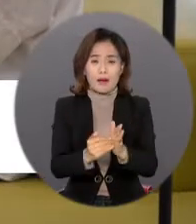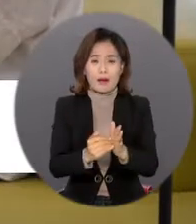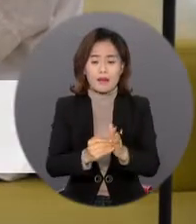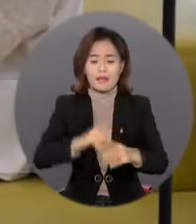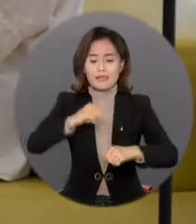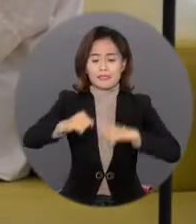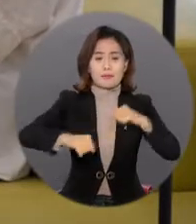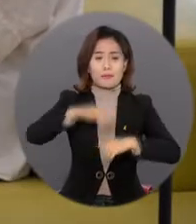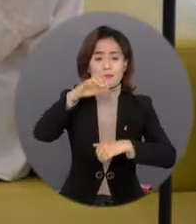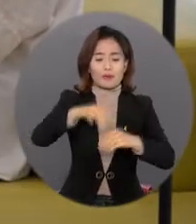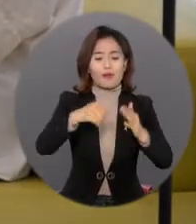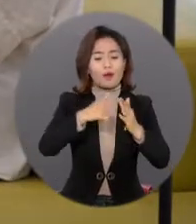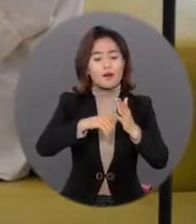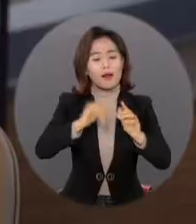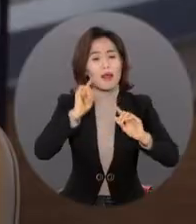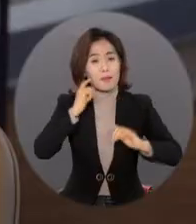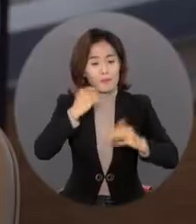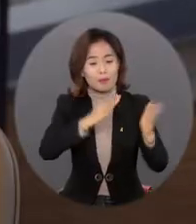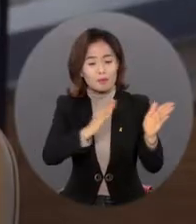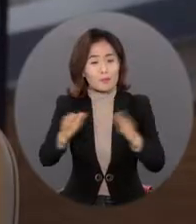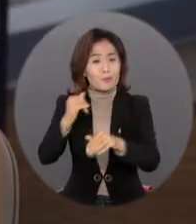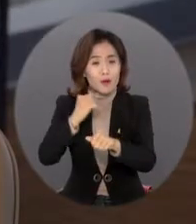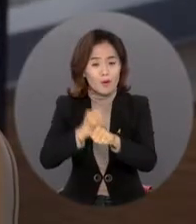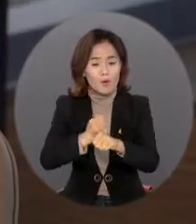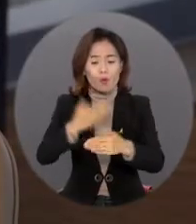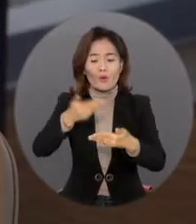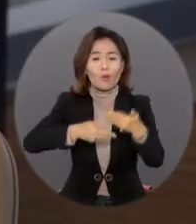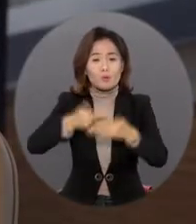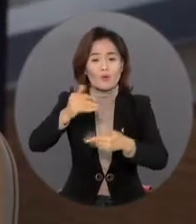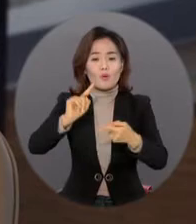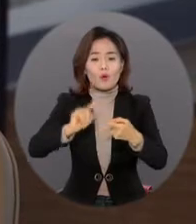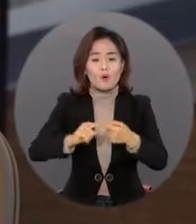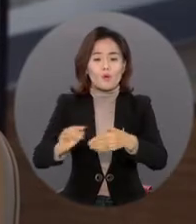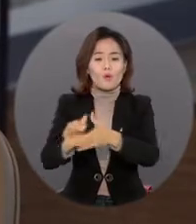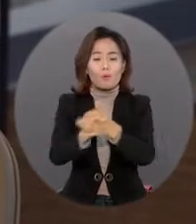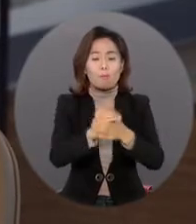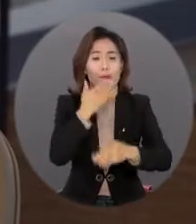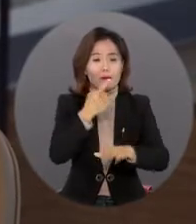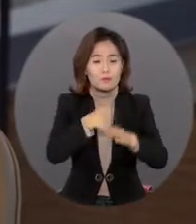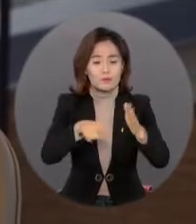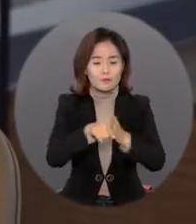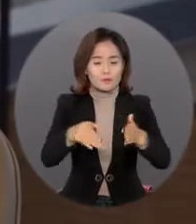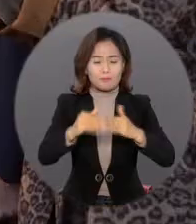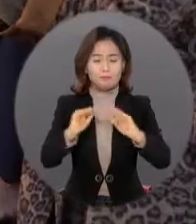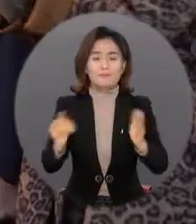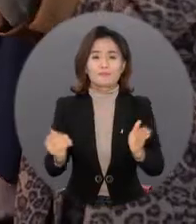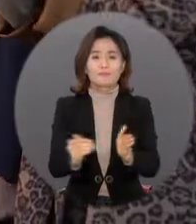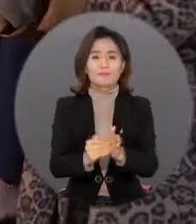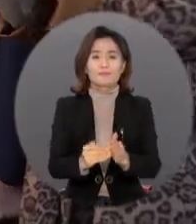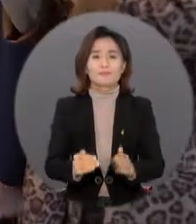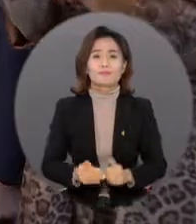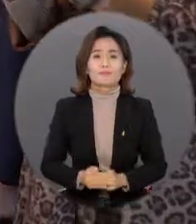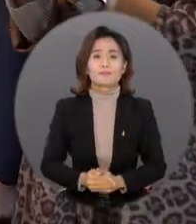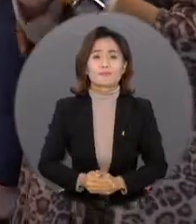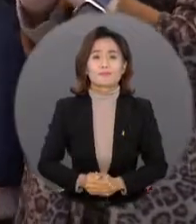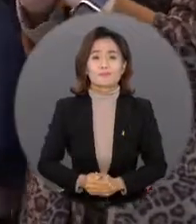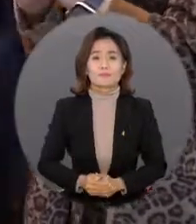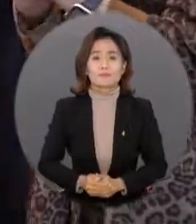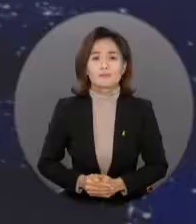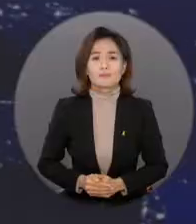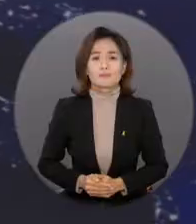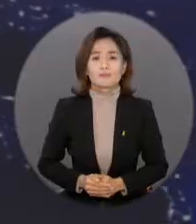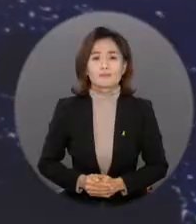또 자유분방한 인테리어를 가미해 도서관이 소통과 협업 공간이 될 수 있도록 조성했습니다.